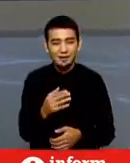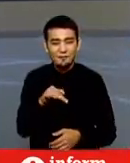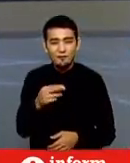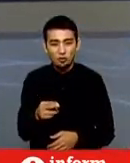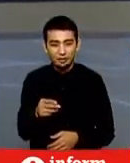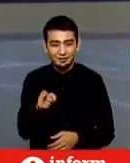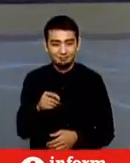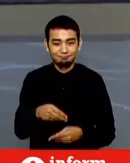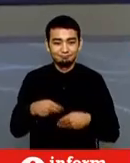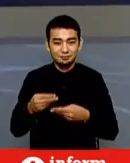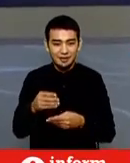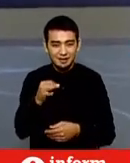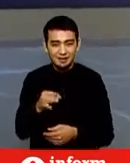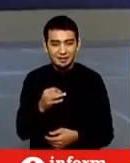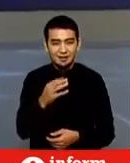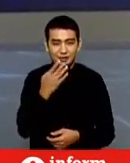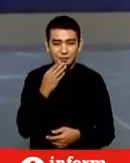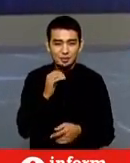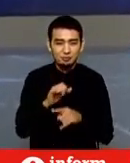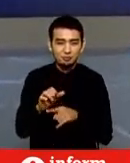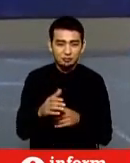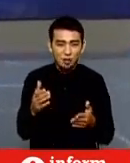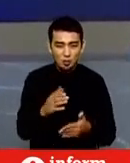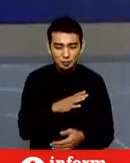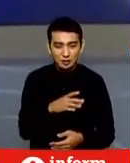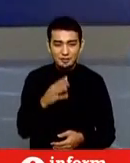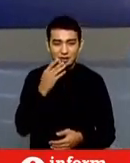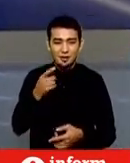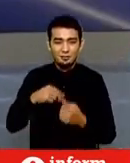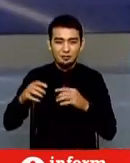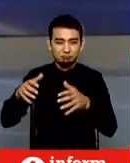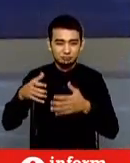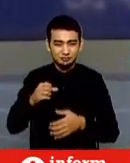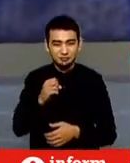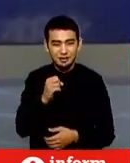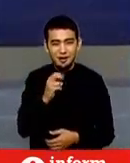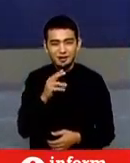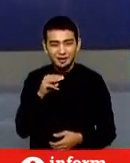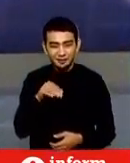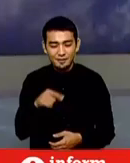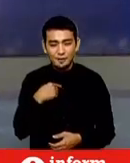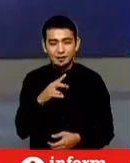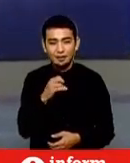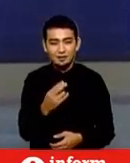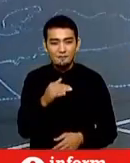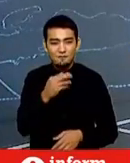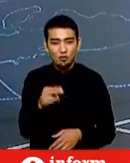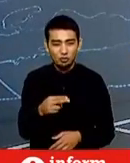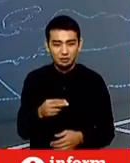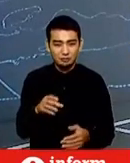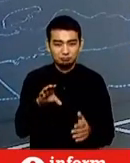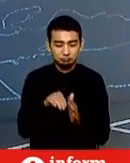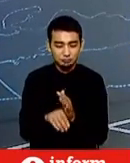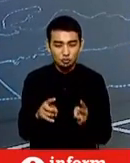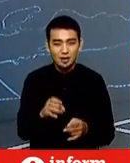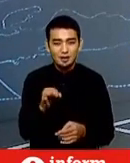Бүкіл шеттен елден шетелге қайтқан активтердің барлығын сол ұлттық қорымызға аударайық. Тиісінше біз ұлттық қорымызды аударамыз. Ұлттық қорымыз